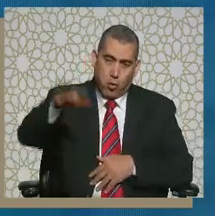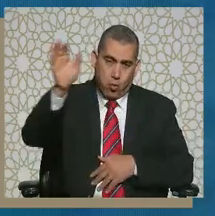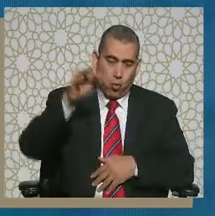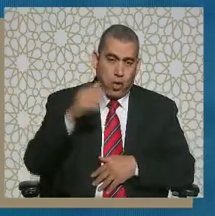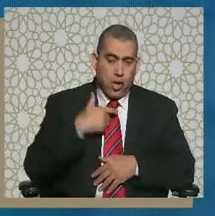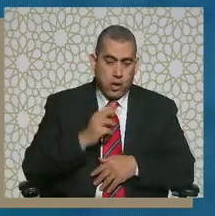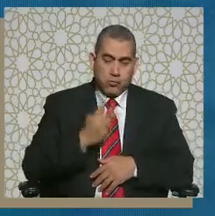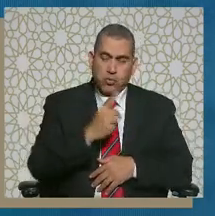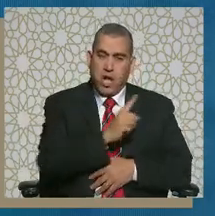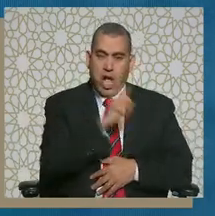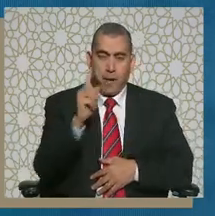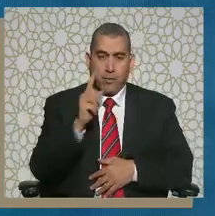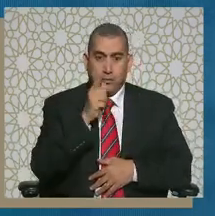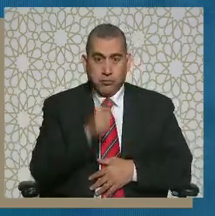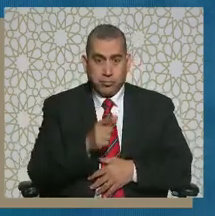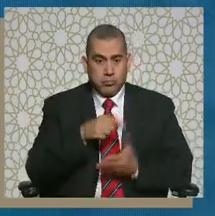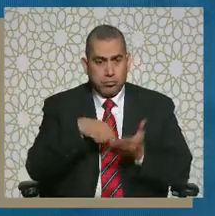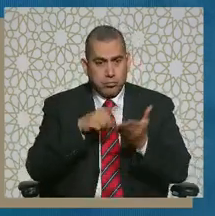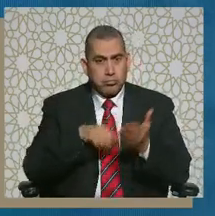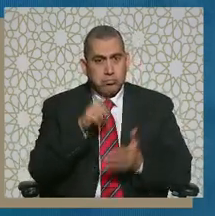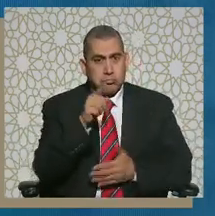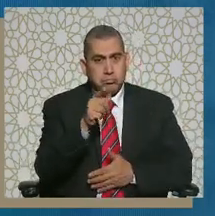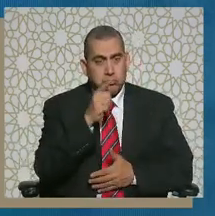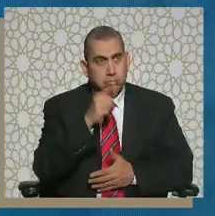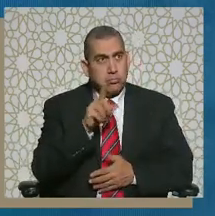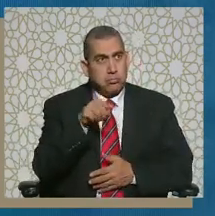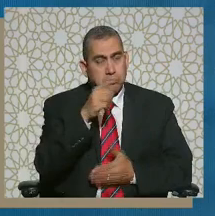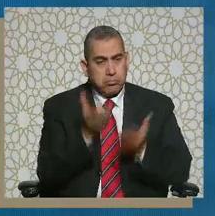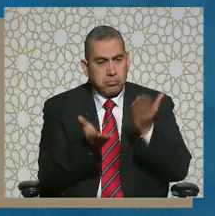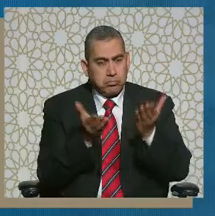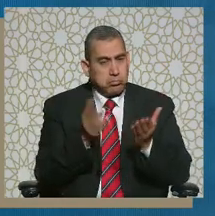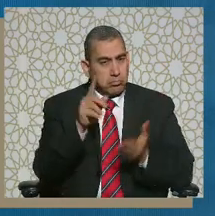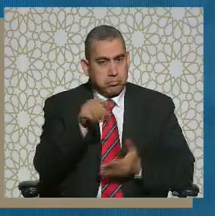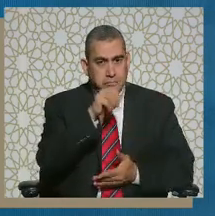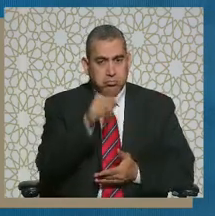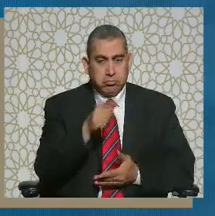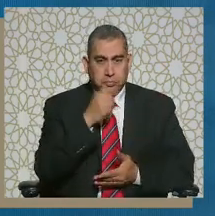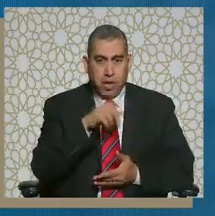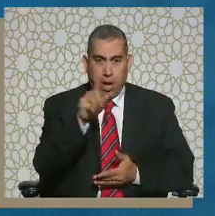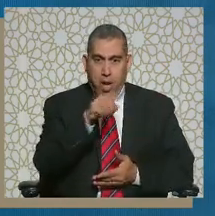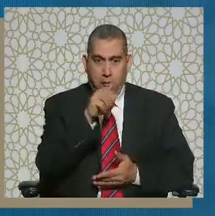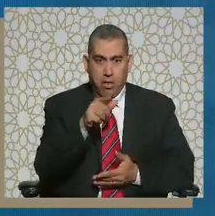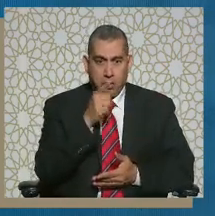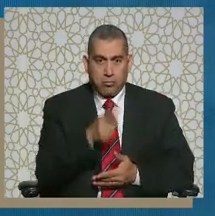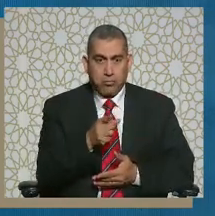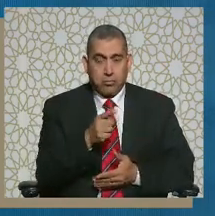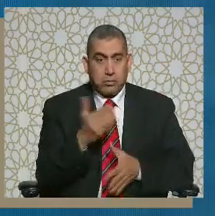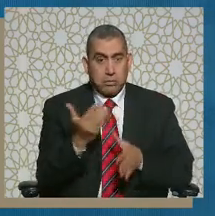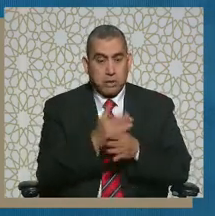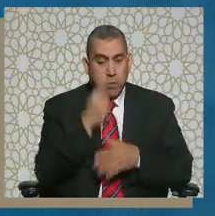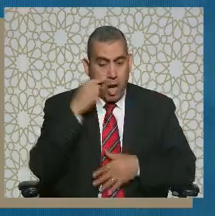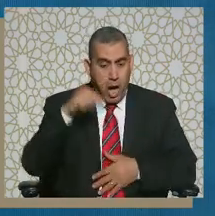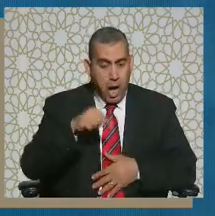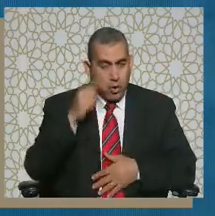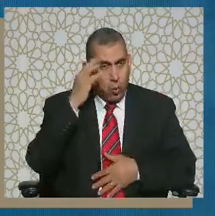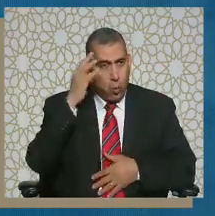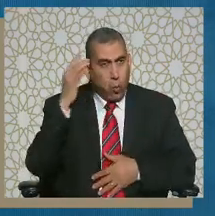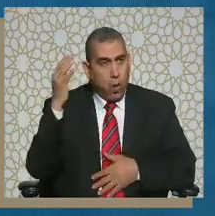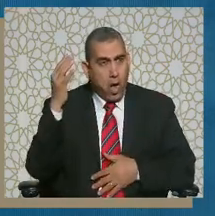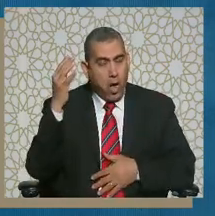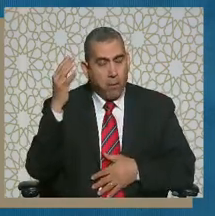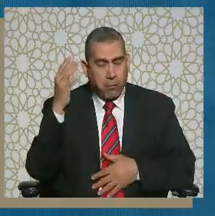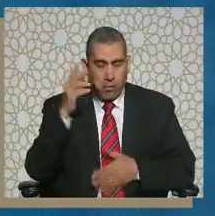مش هتغير قرار ما هواش حكيم قرار مش صح لاننا بنعيش بوهم خطير جدا